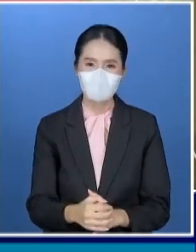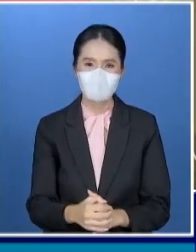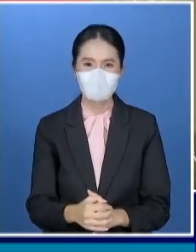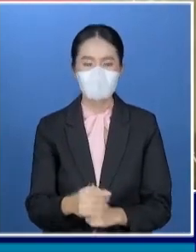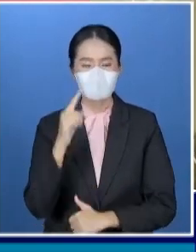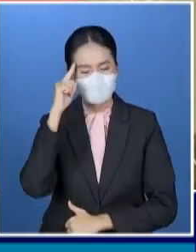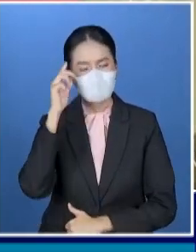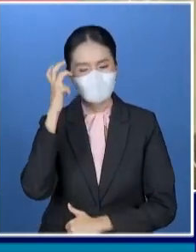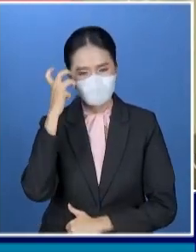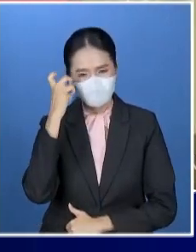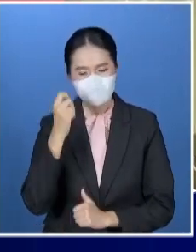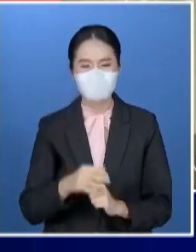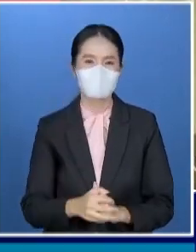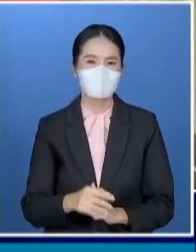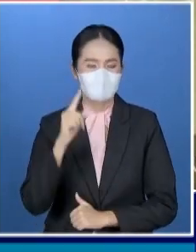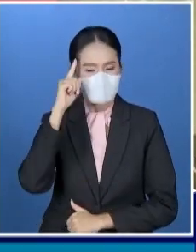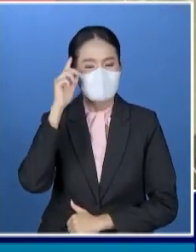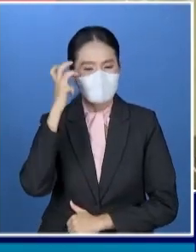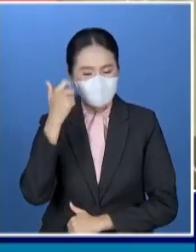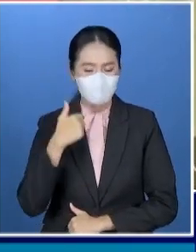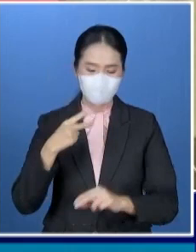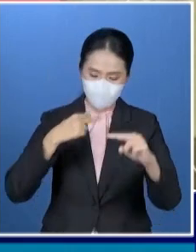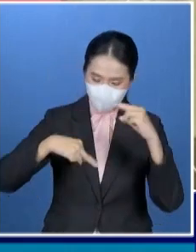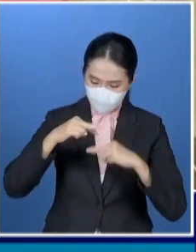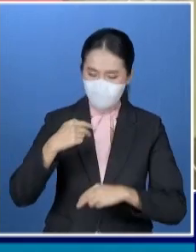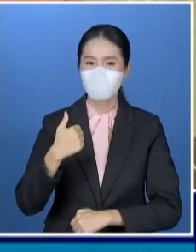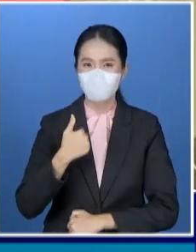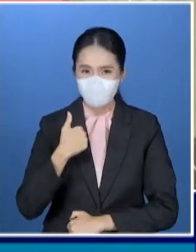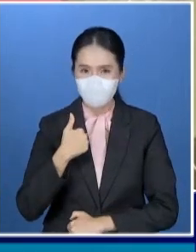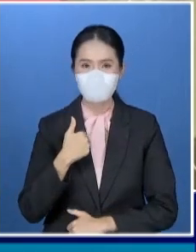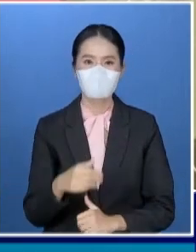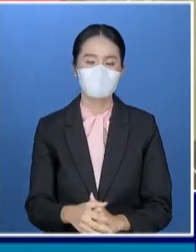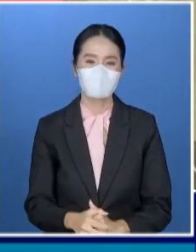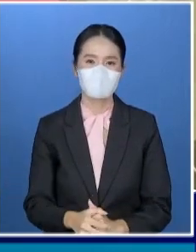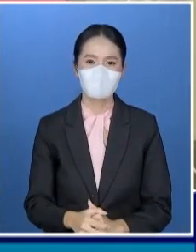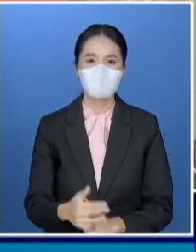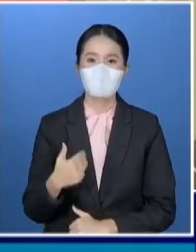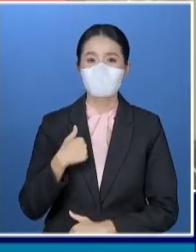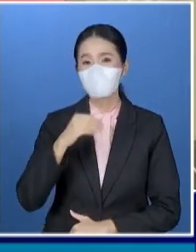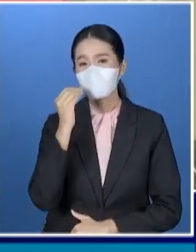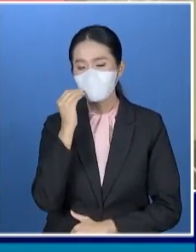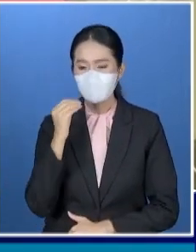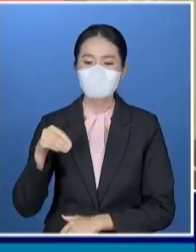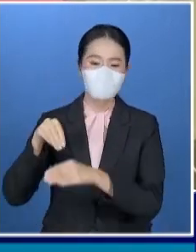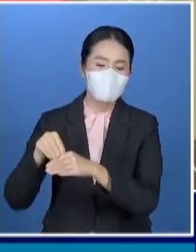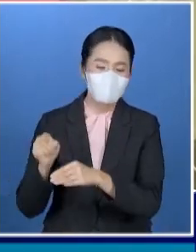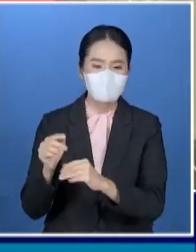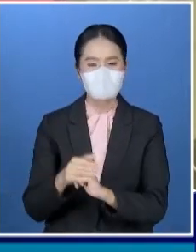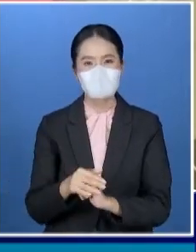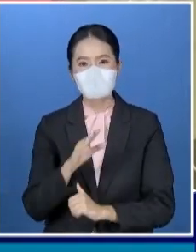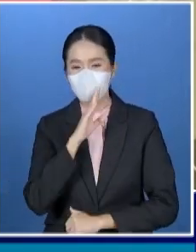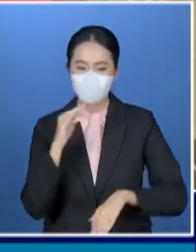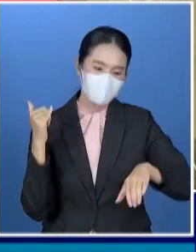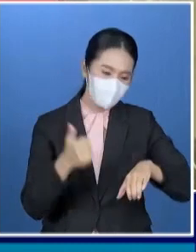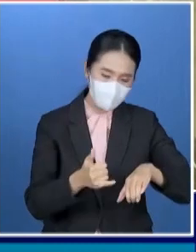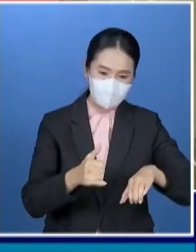ที่ความเครียดแต่ความเครียดส่วนหนึ่งการดูแลรักษาส่วนหนึ่งใช่ไหม แล้วก็คนที่บ้านเขาส่วนหนึ่งเพราะนั้นเวลาที่เขาเข้